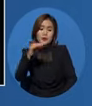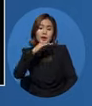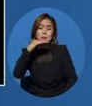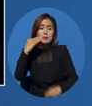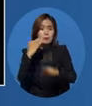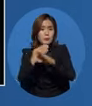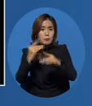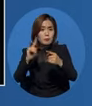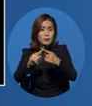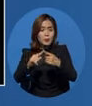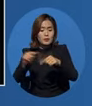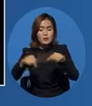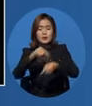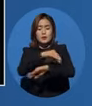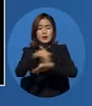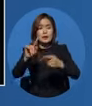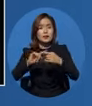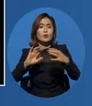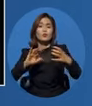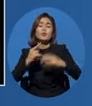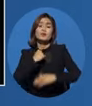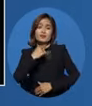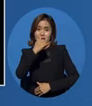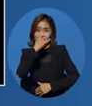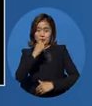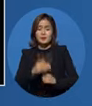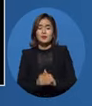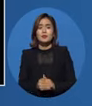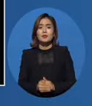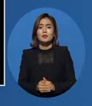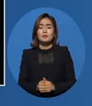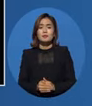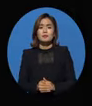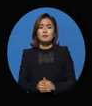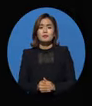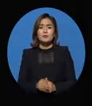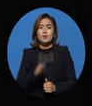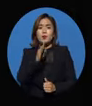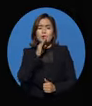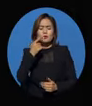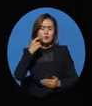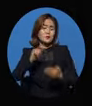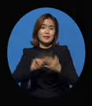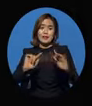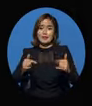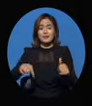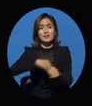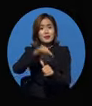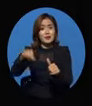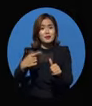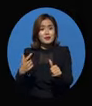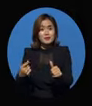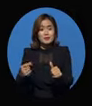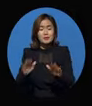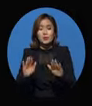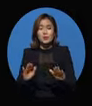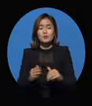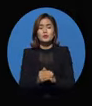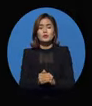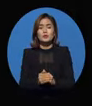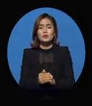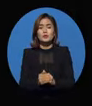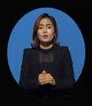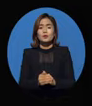방향을 이야기 했습니다 상당히 만만치 않은 상황인데 이번 5월 선